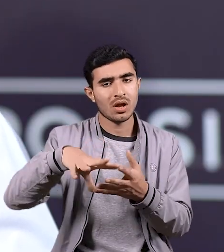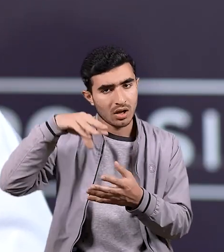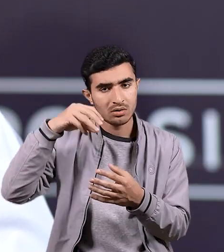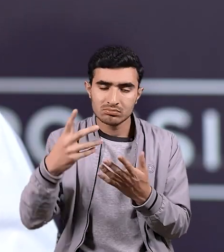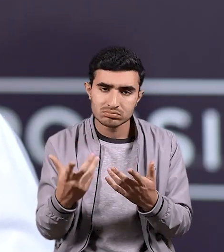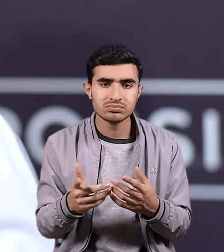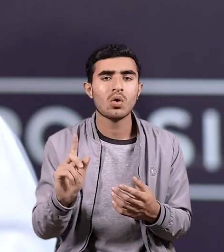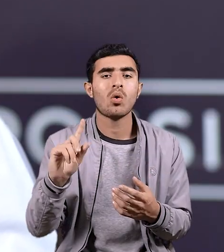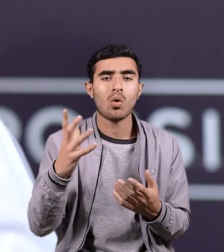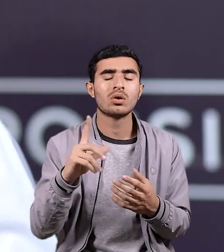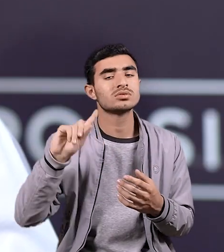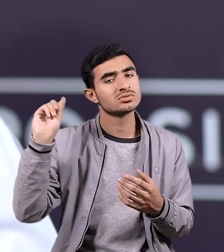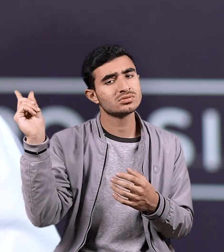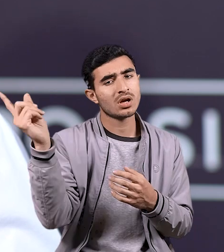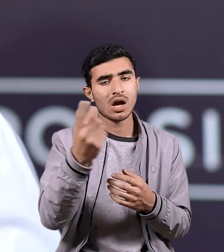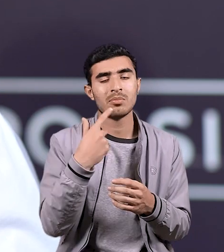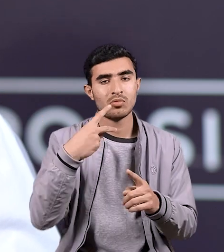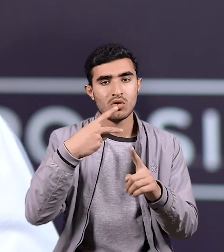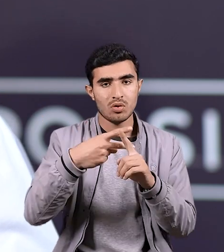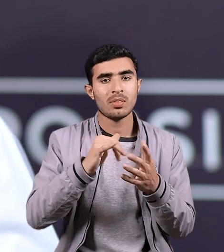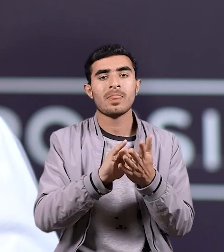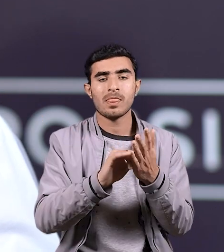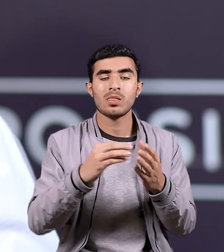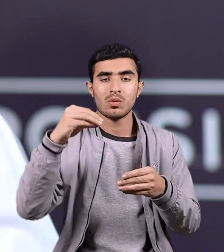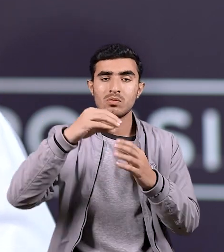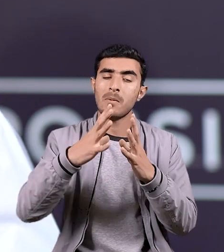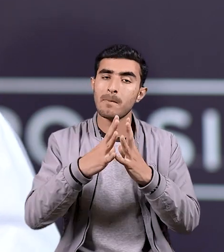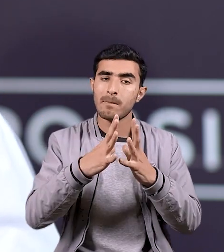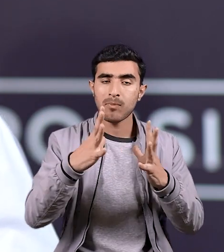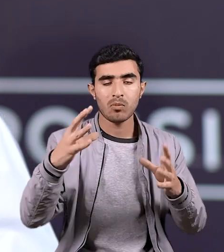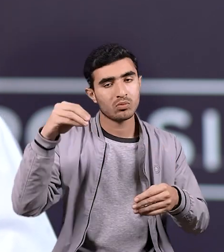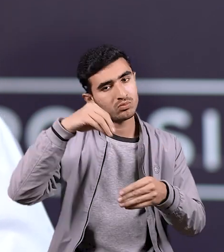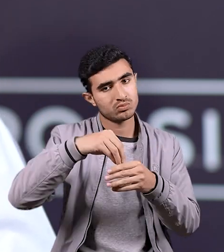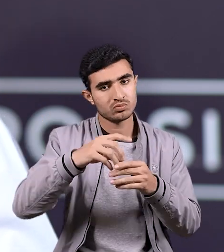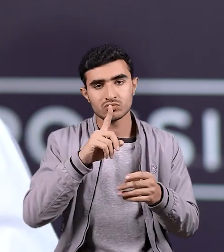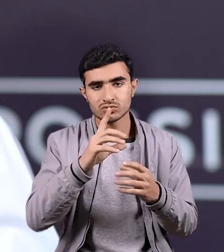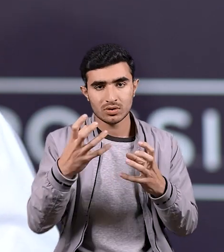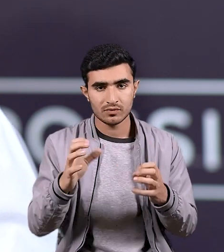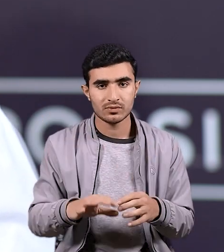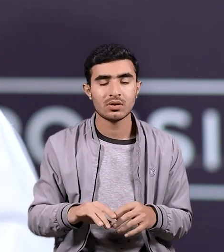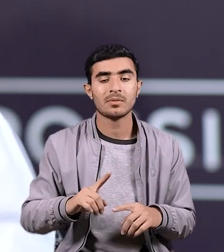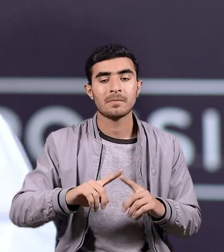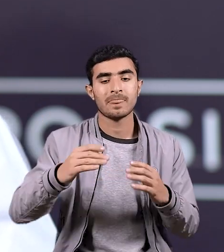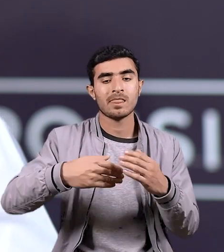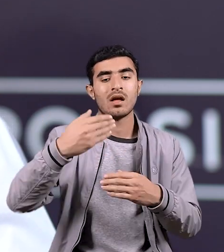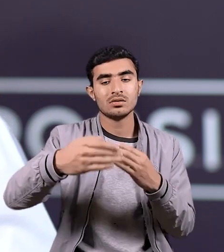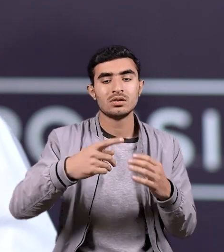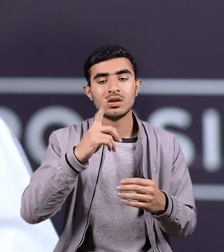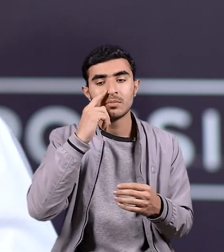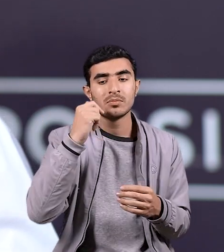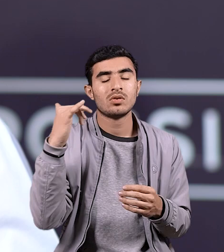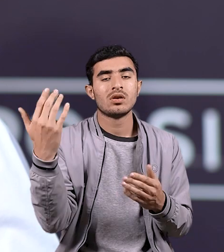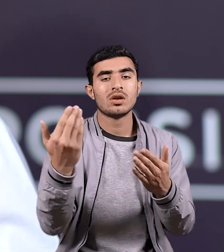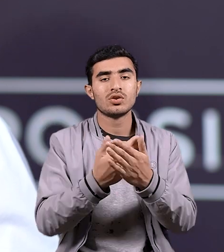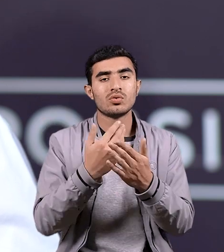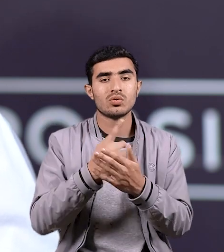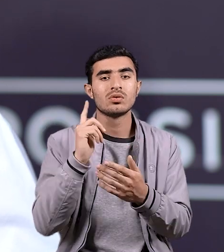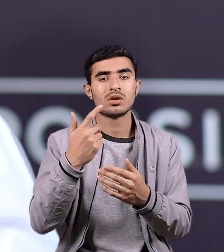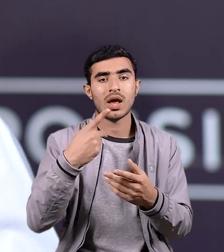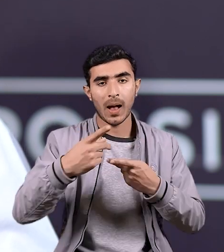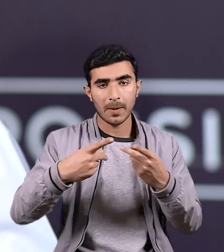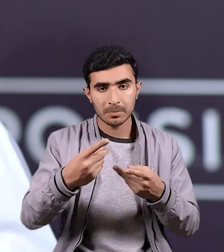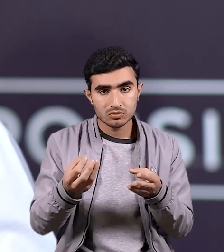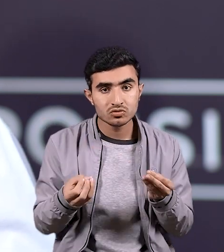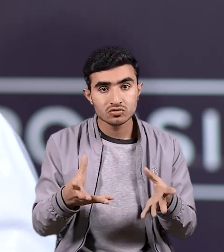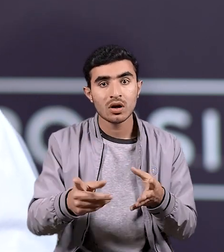भी डिजिटल बहुत बहुत कंटेंट अवेलेबल है, उसको सीखें, समझें। तो डिजिटल को लेवरेज करें, ख़ास तौर पे यंग लड़कियां, स्टूडेंट्स,